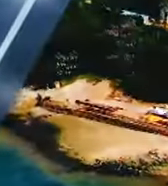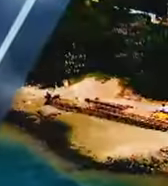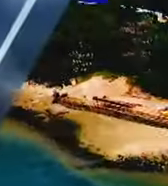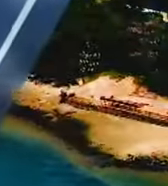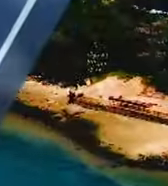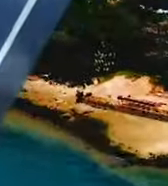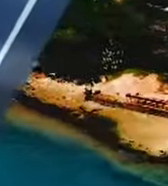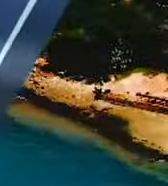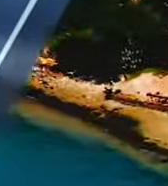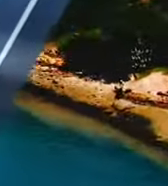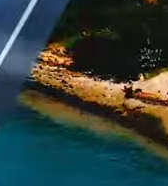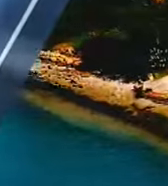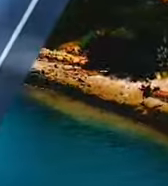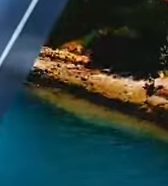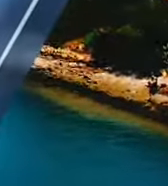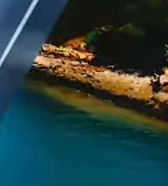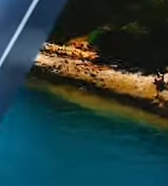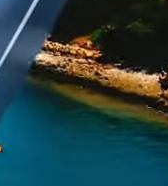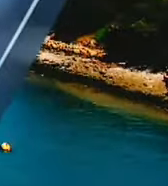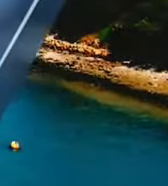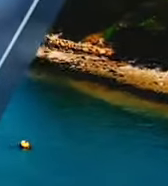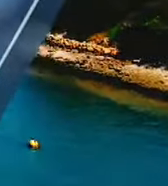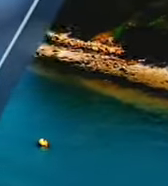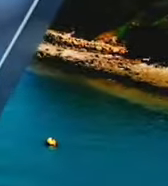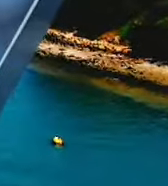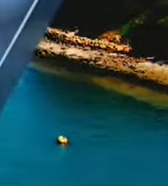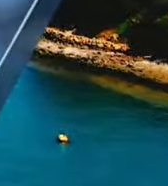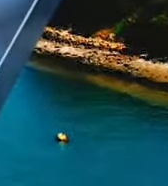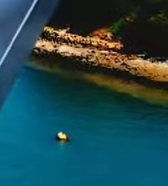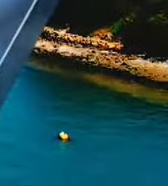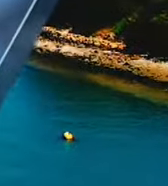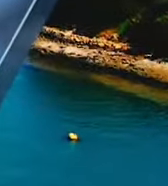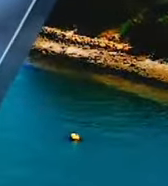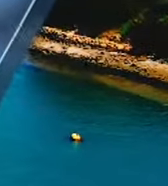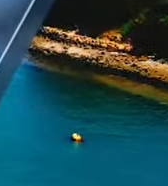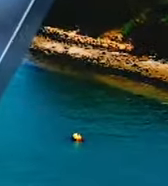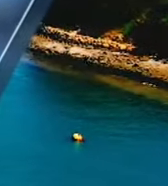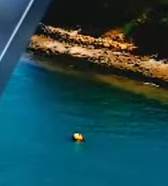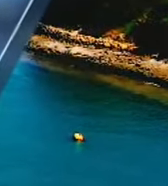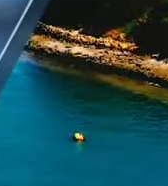자, 여수의 돌산대교를 배경으로 전남 6.4%.